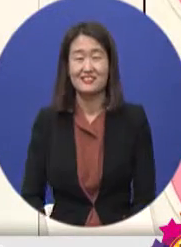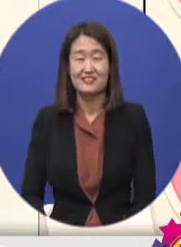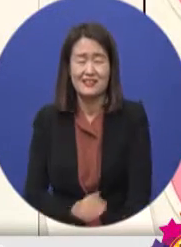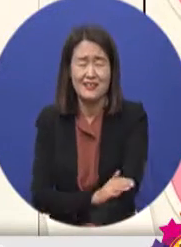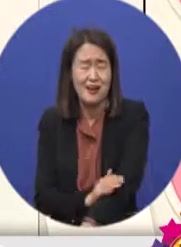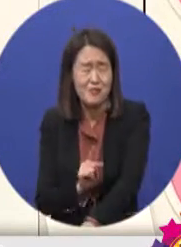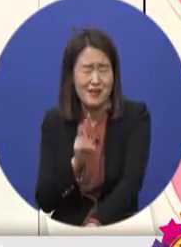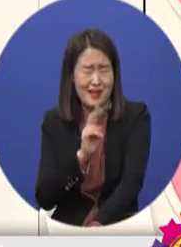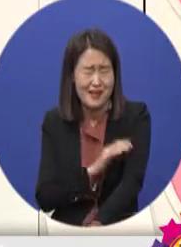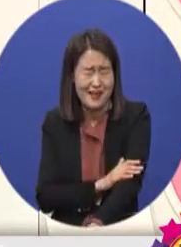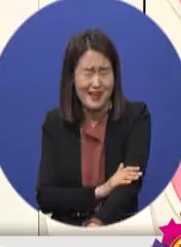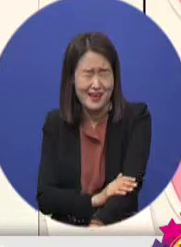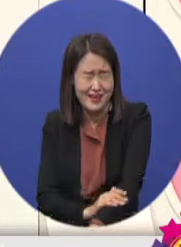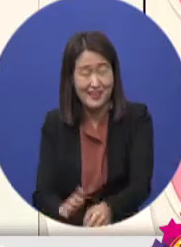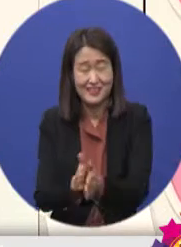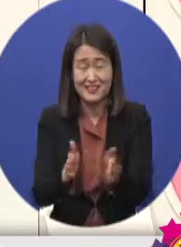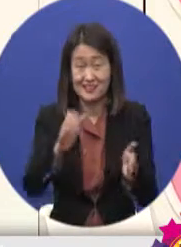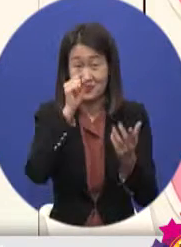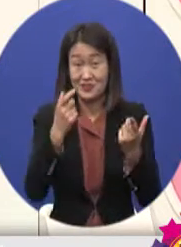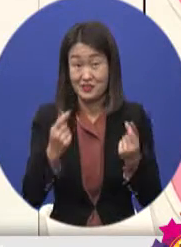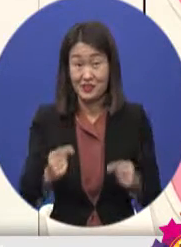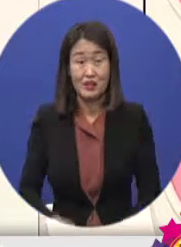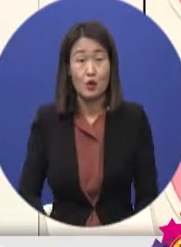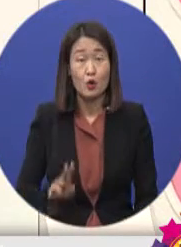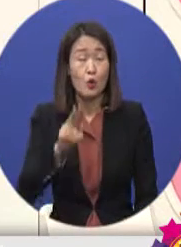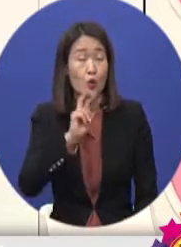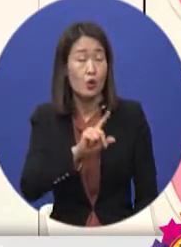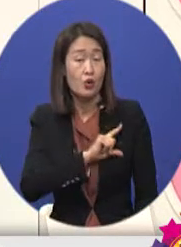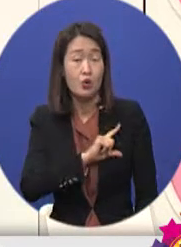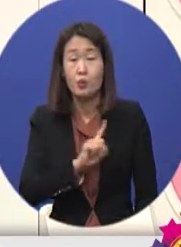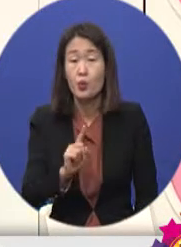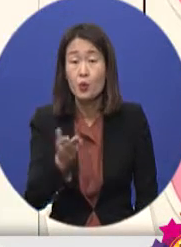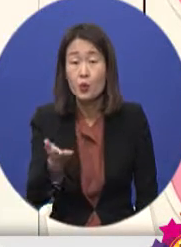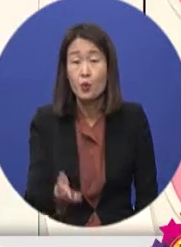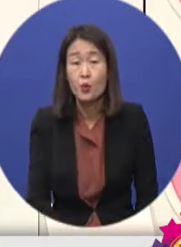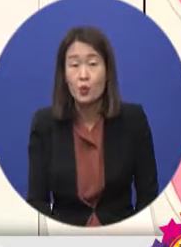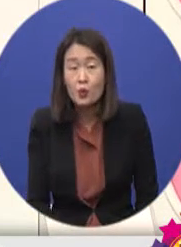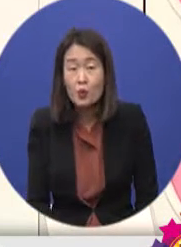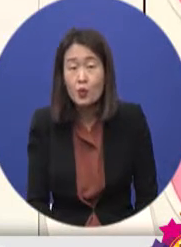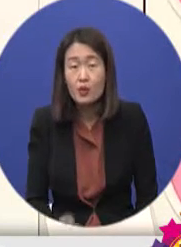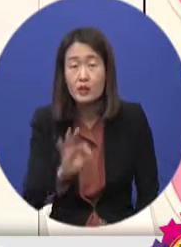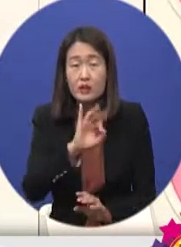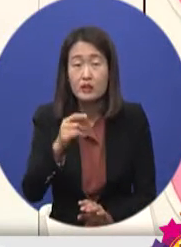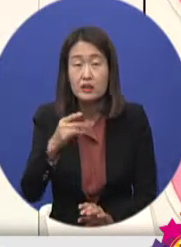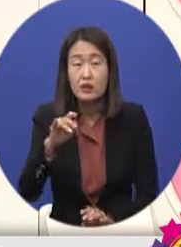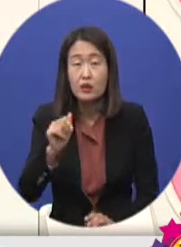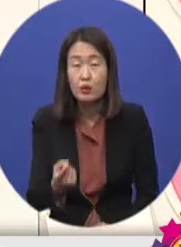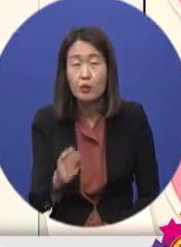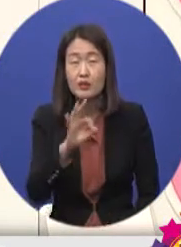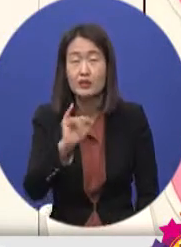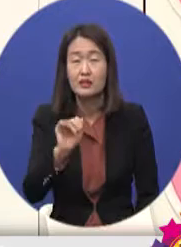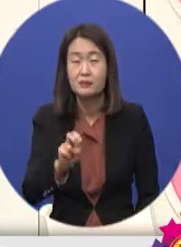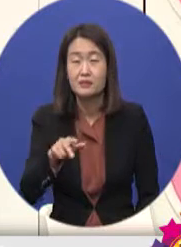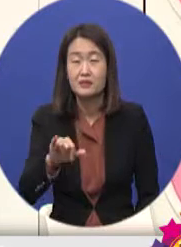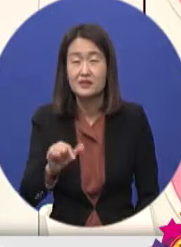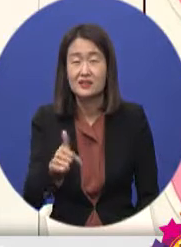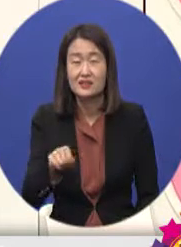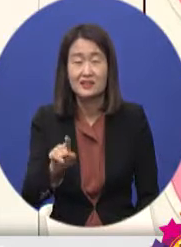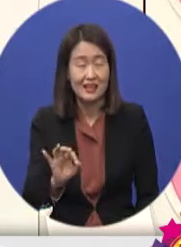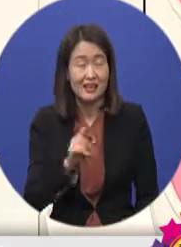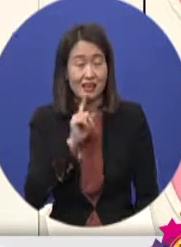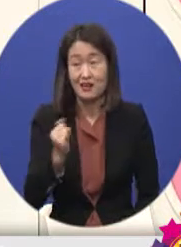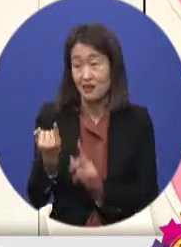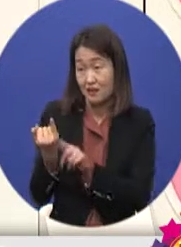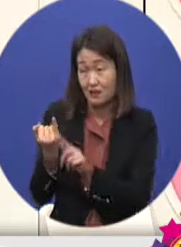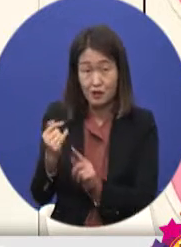잘하시는 노래를 청하겠습니다. 오늘은 무슨 노래 부르신다고요? 이태호 씨 임진강인데요. 임진강. 예. 예, 예. 부인께